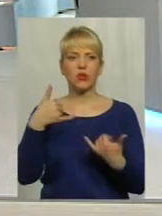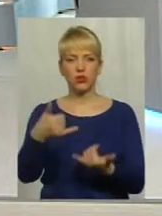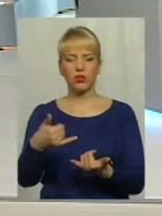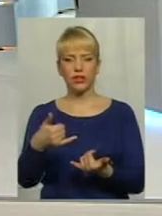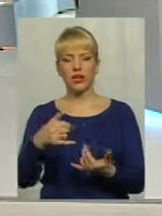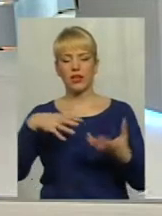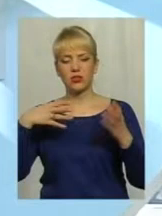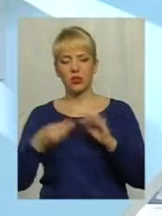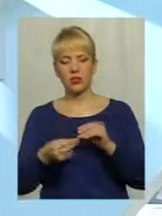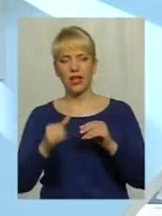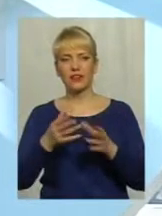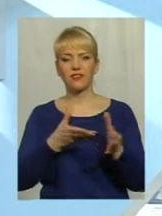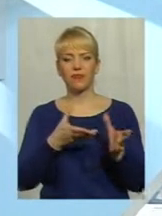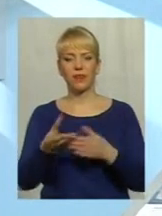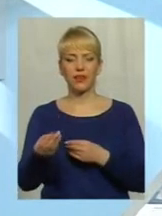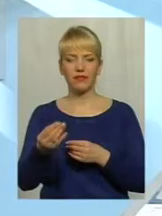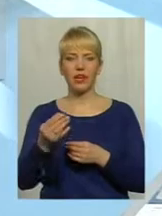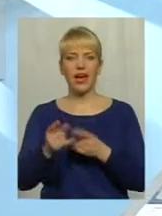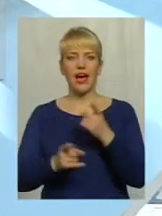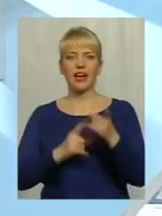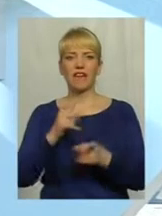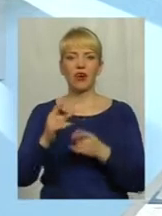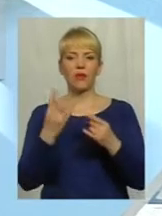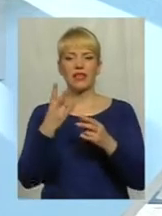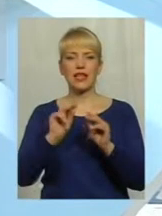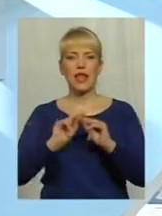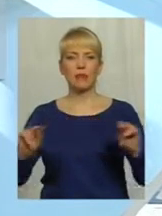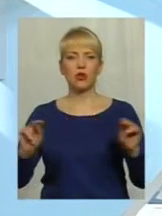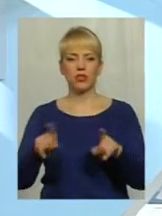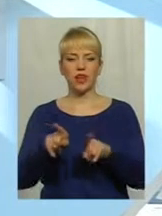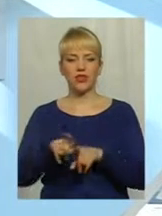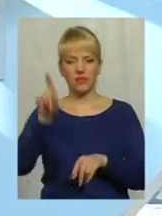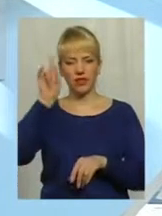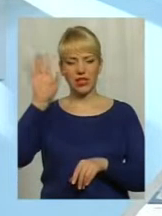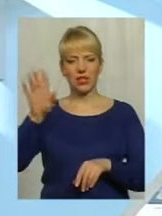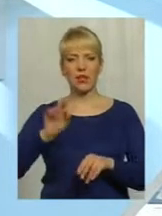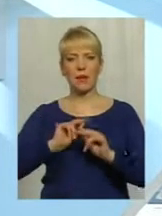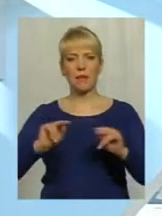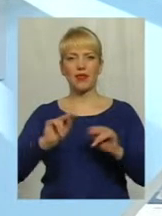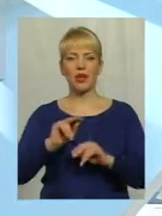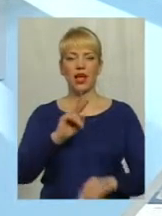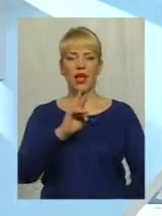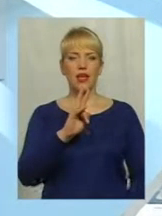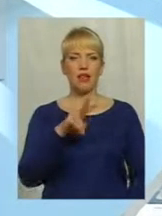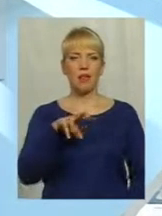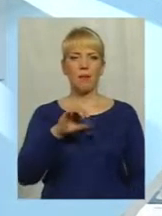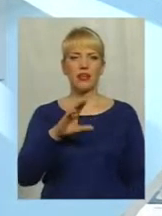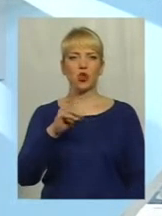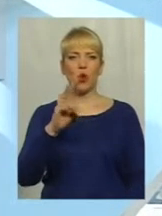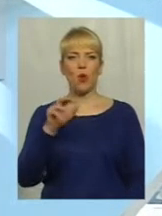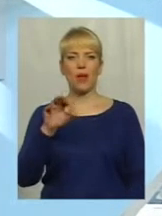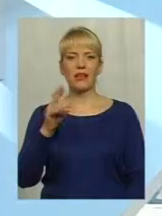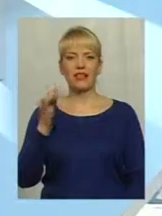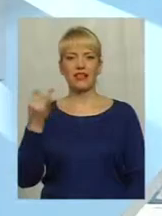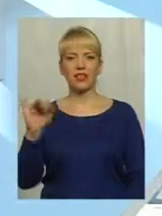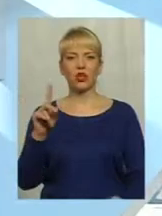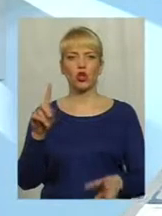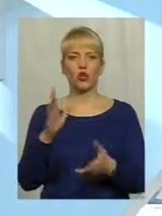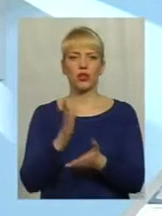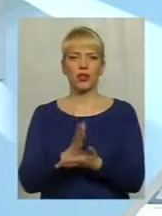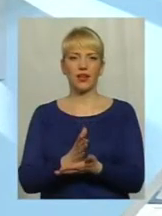впливу реформації на педагогіку, тому що такі видатні педагоги, як Яна Москоменський, який є,